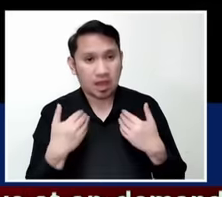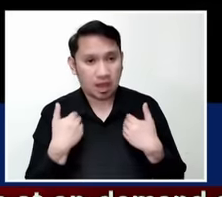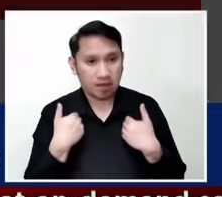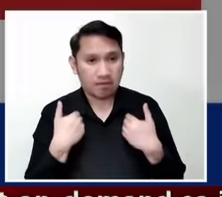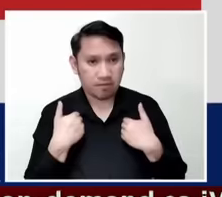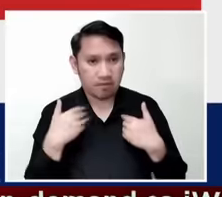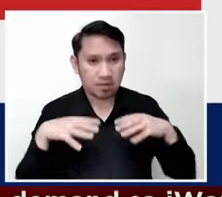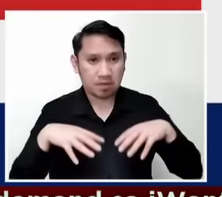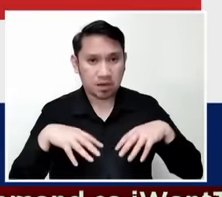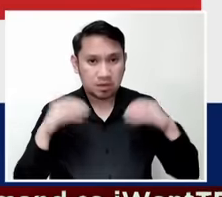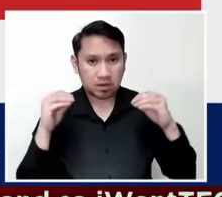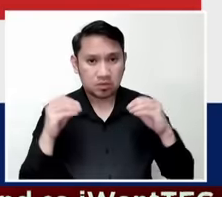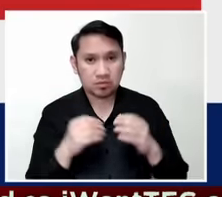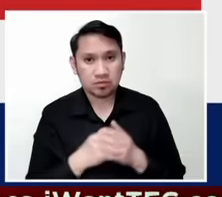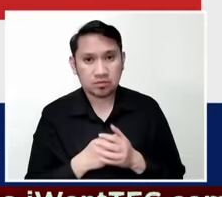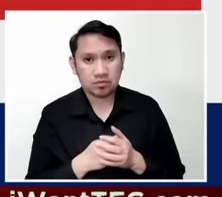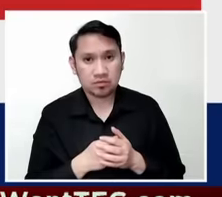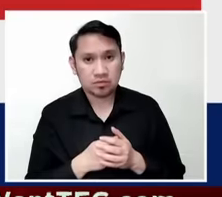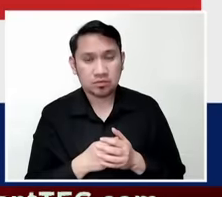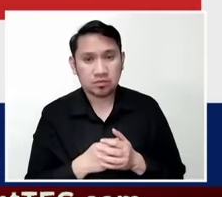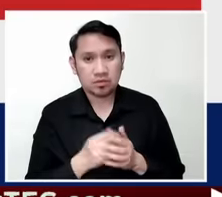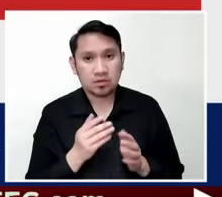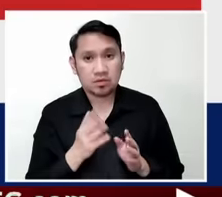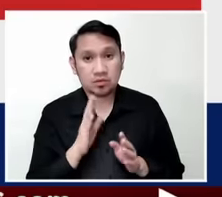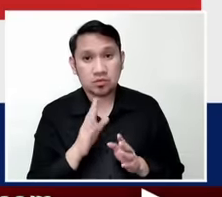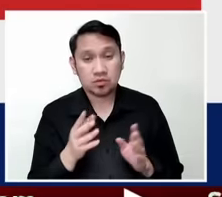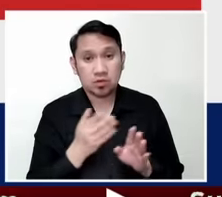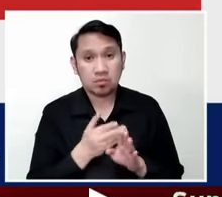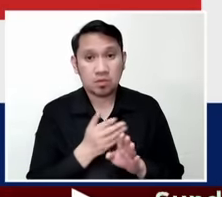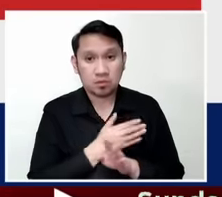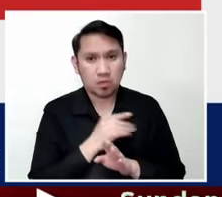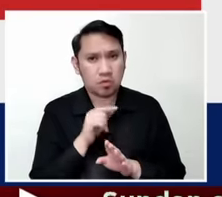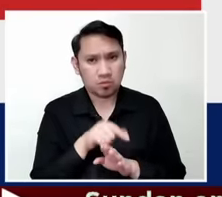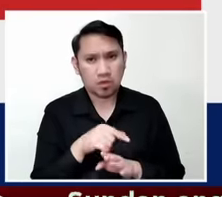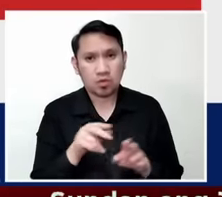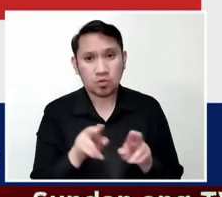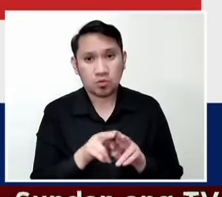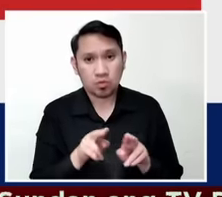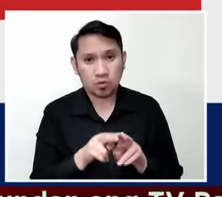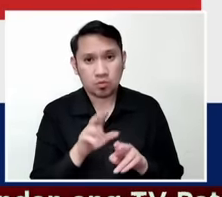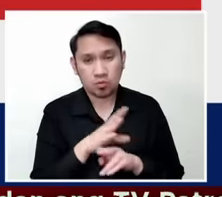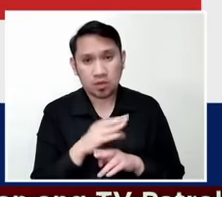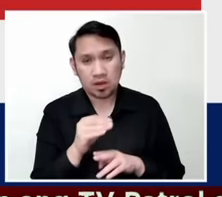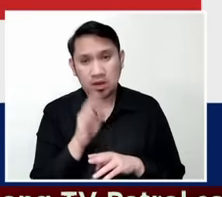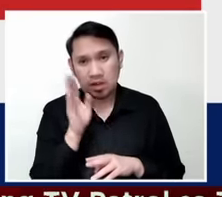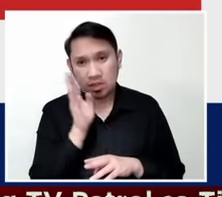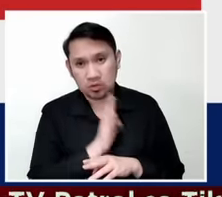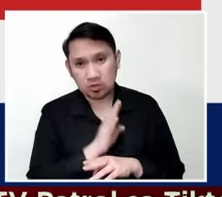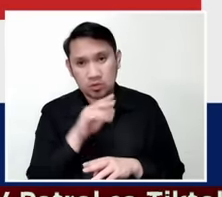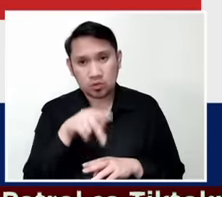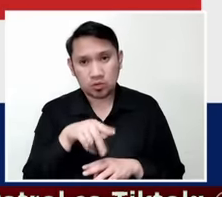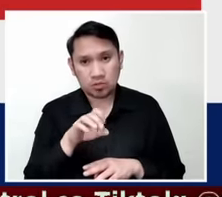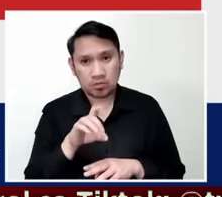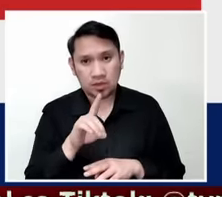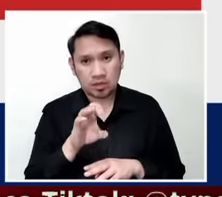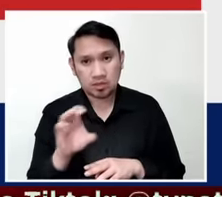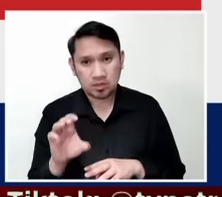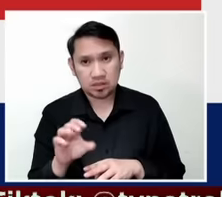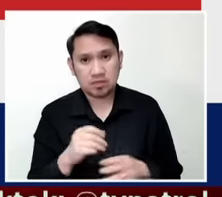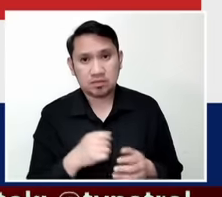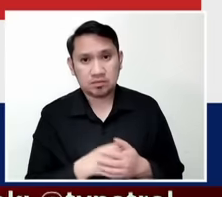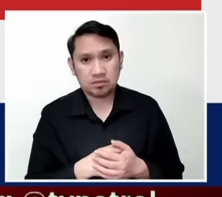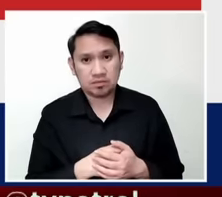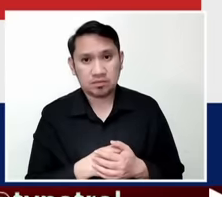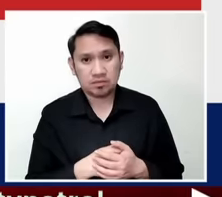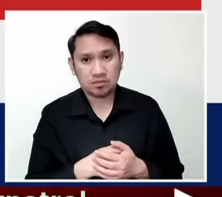blackout. Prior to 12 noon, normal ang sistema. Biglang pumalya si PEDC Unit 1 at 83 megawatts.